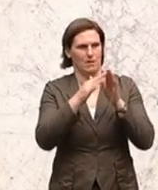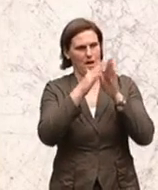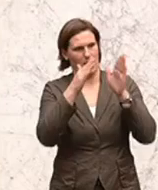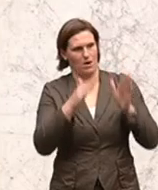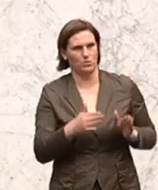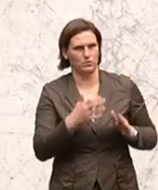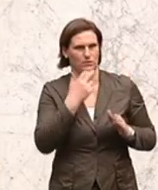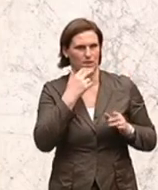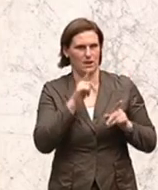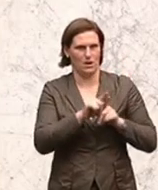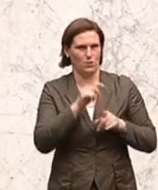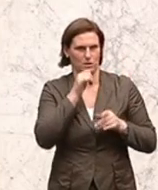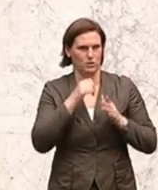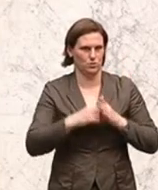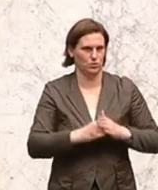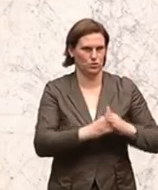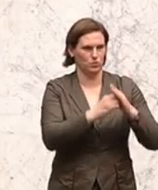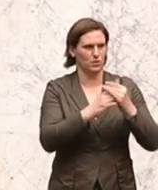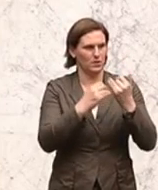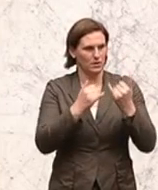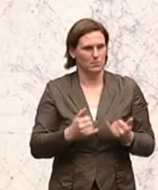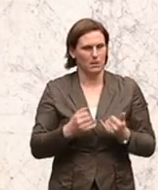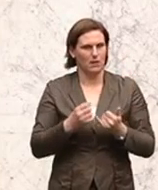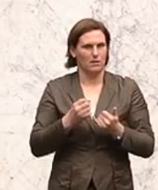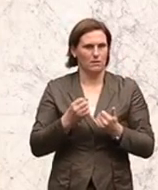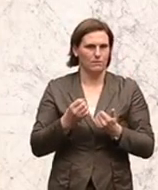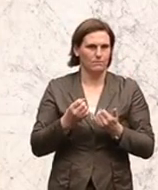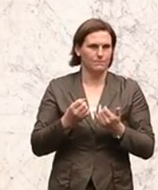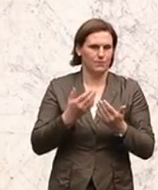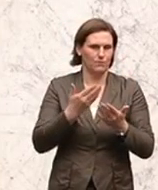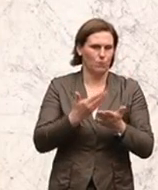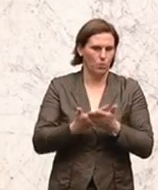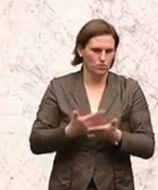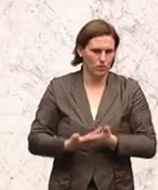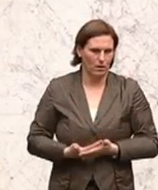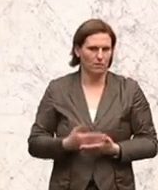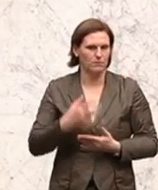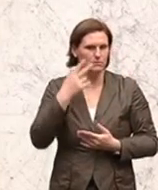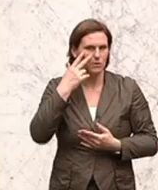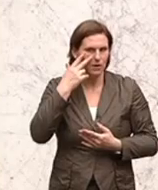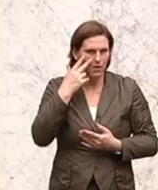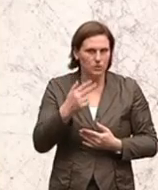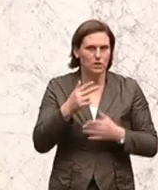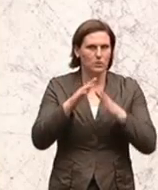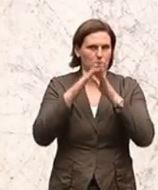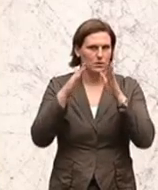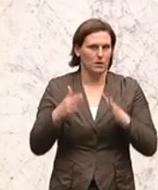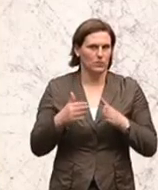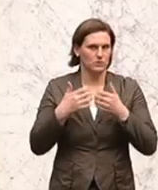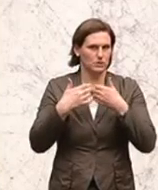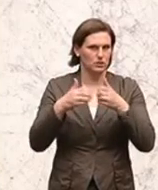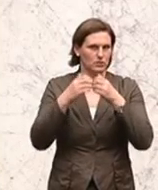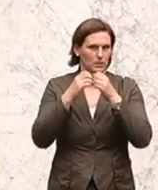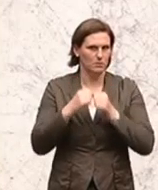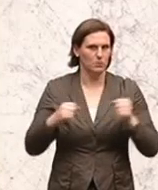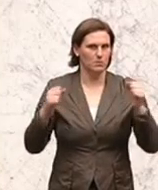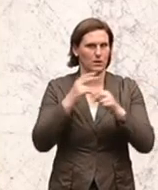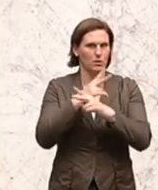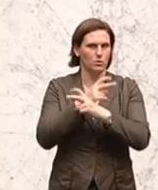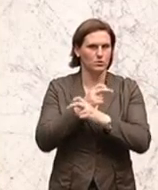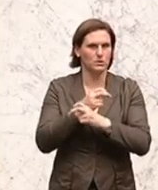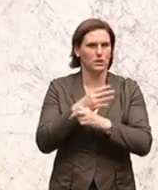Vermittlung von Geschichte, unterstützen wir. Jetzt kann man natürlich sagen, ja, in vielen anderen Museen findet auch Auseinandersetzung mit der